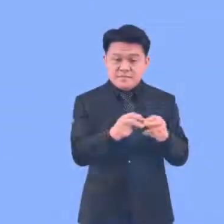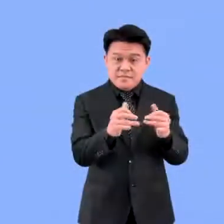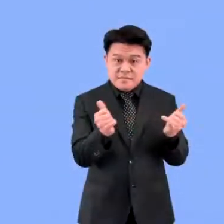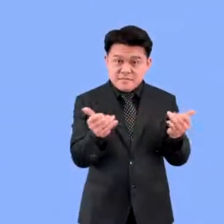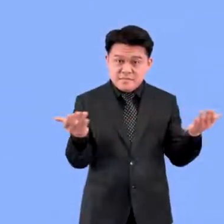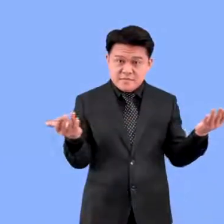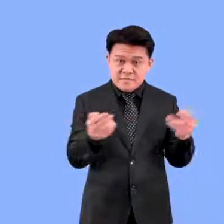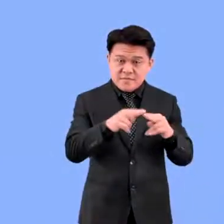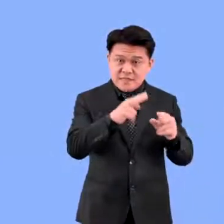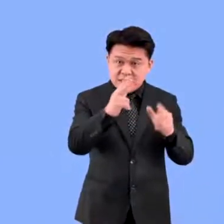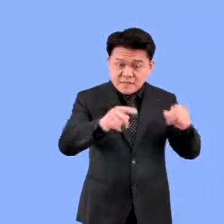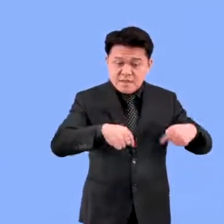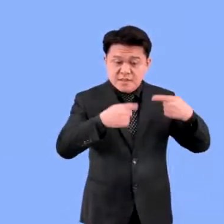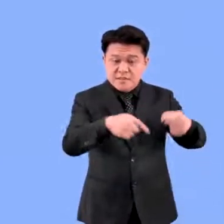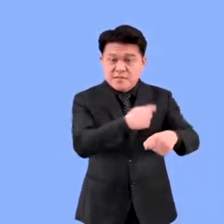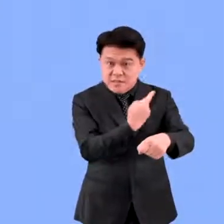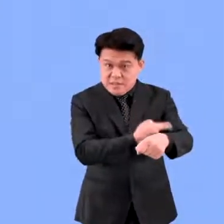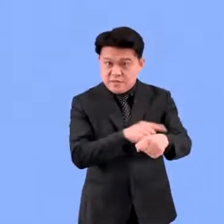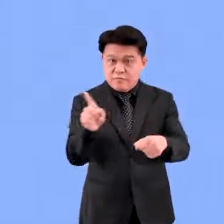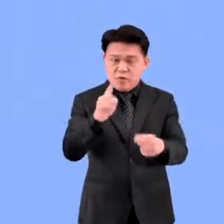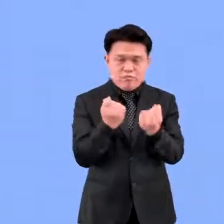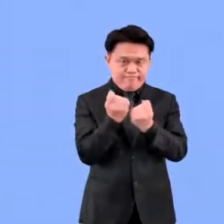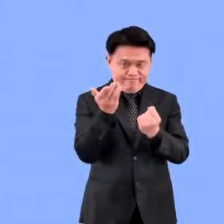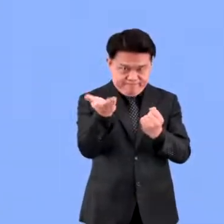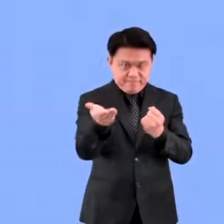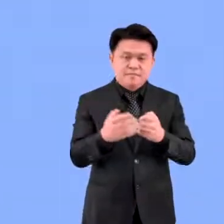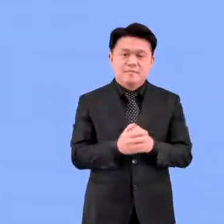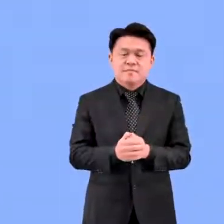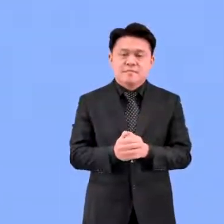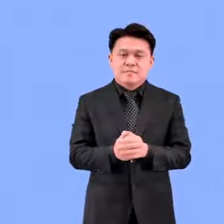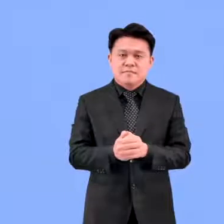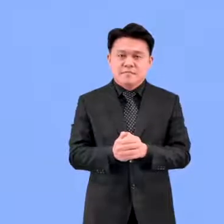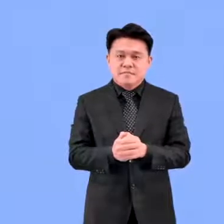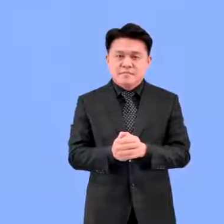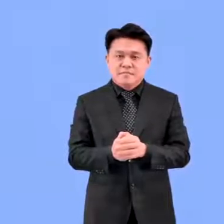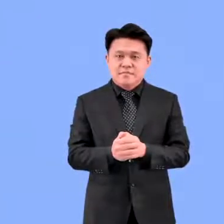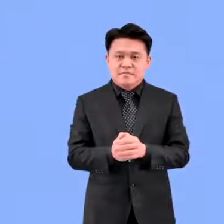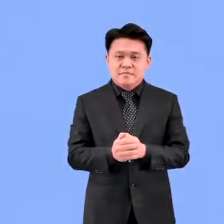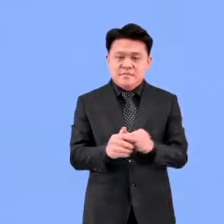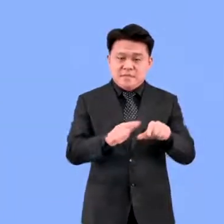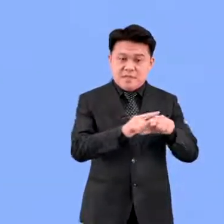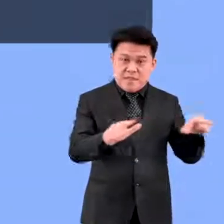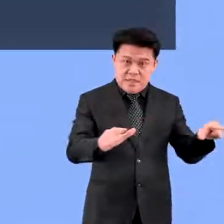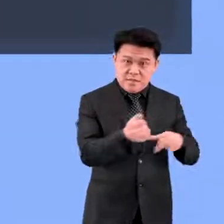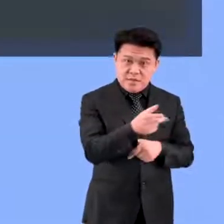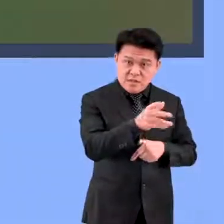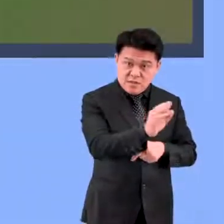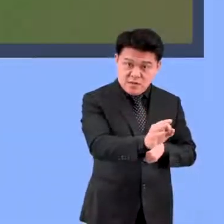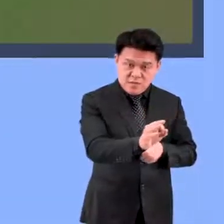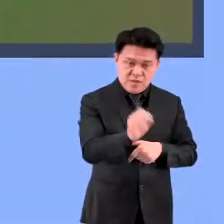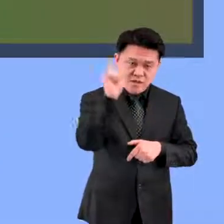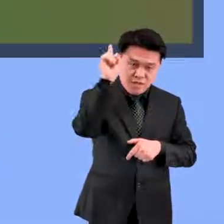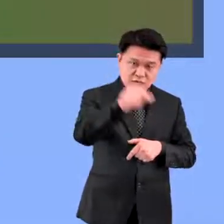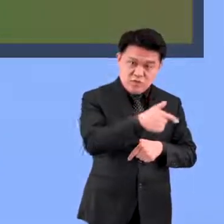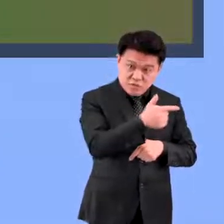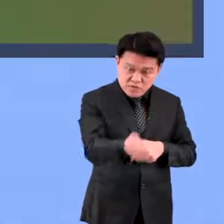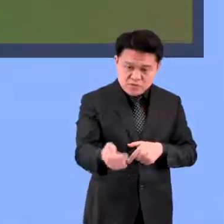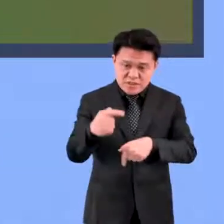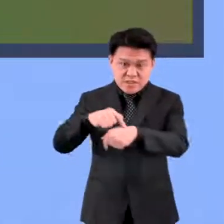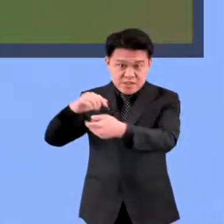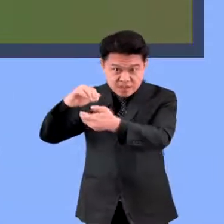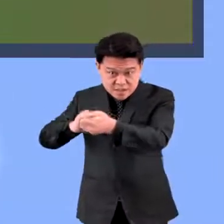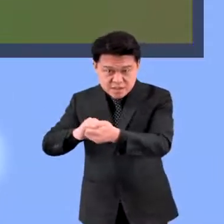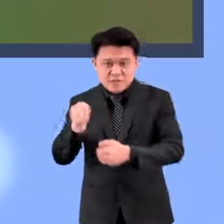먼저 장애인 일자리 사업 참여 자격에 대해 안내해 드리겠습니다. 일반형 일자리의